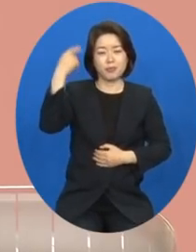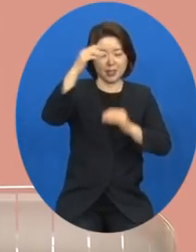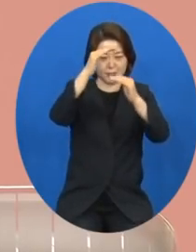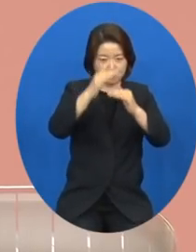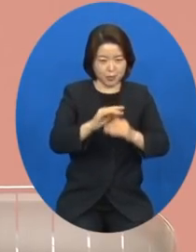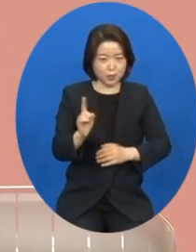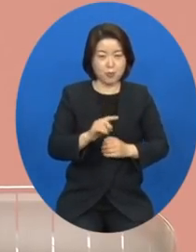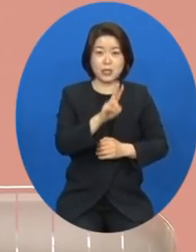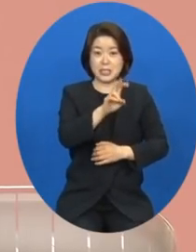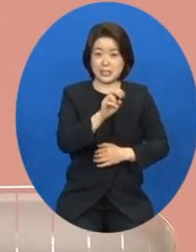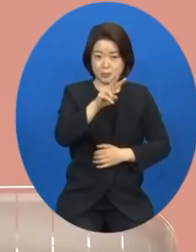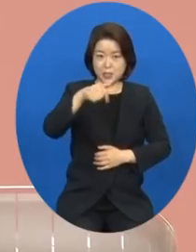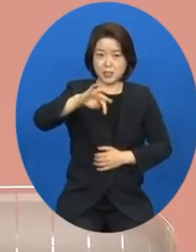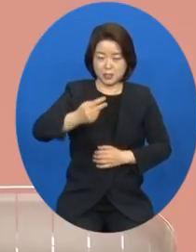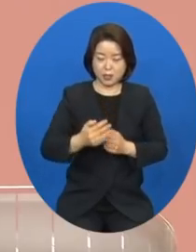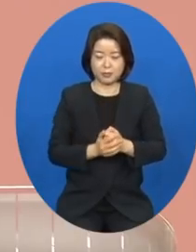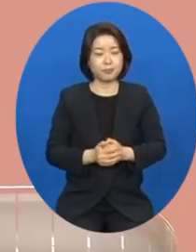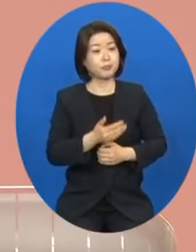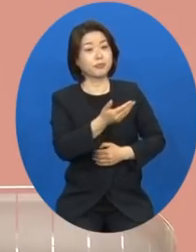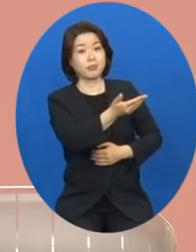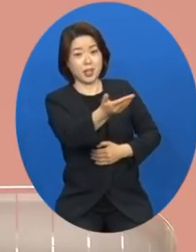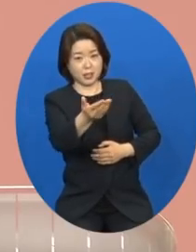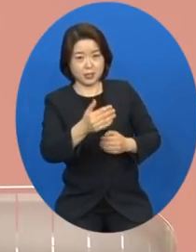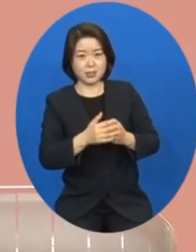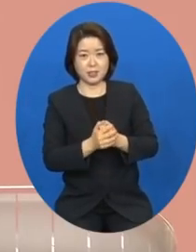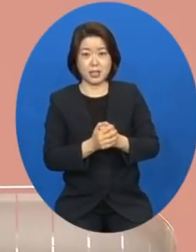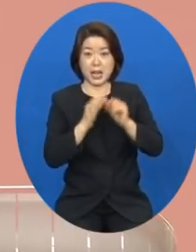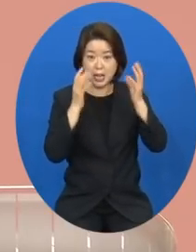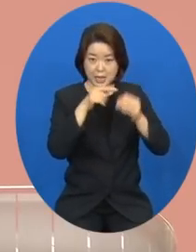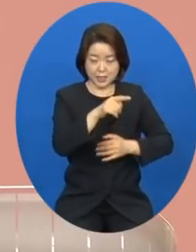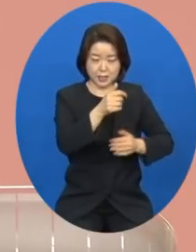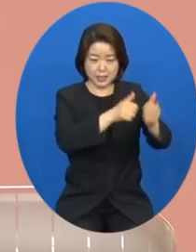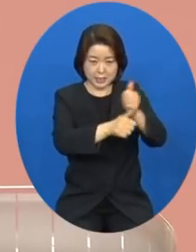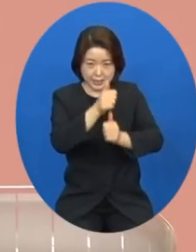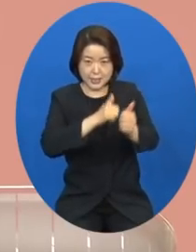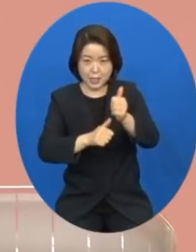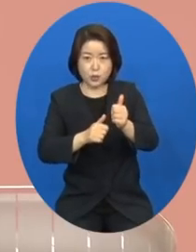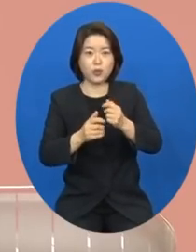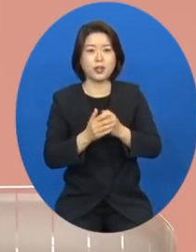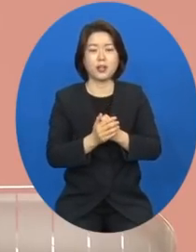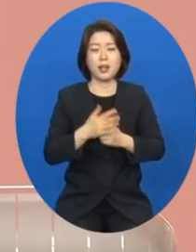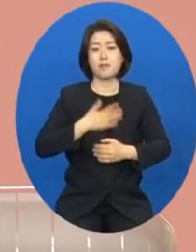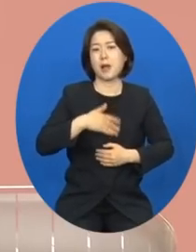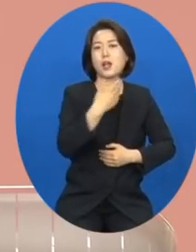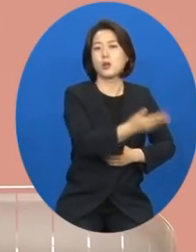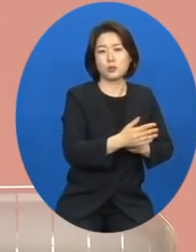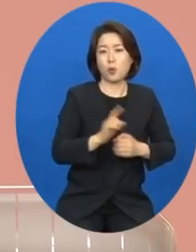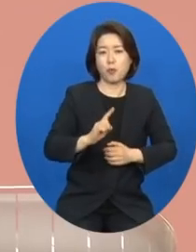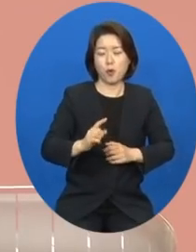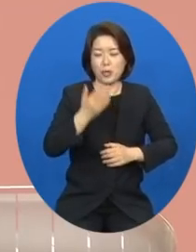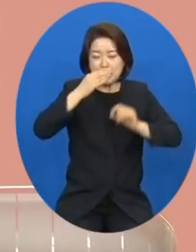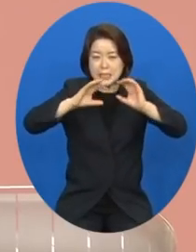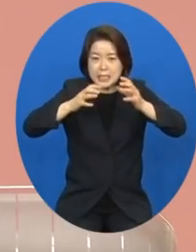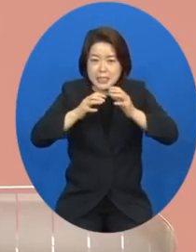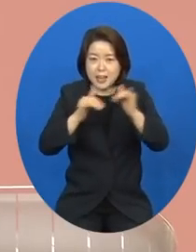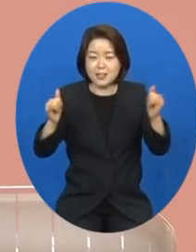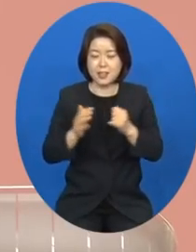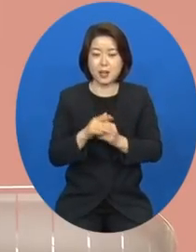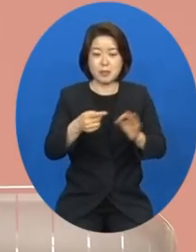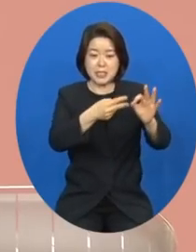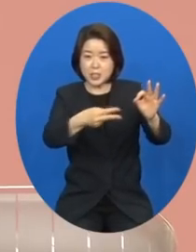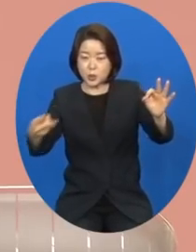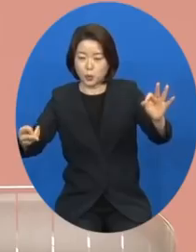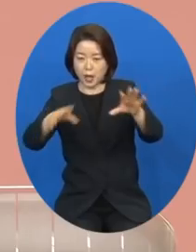되어있으면 22절에 당신들은 칠드런 연루돼 있음 자손들에게 이렇게 알려주십시오 이스라엘 백성이 요단강을